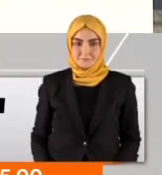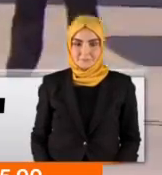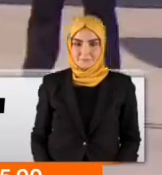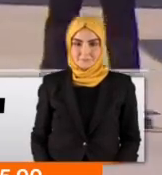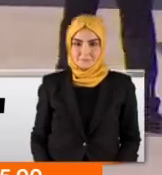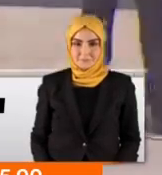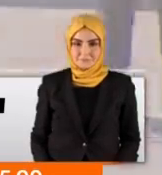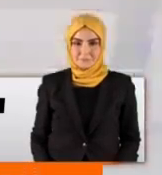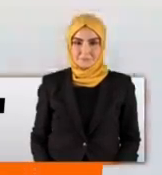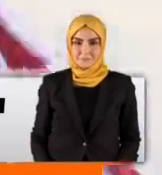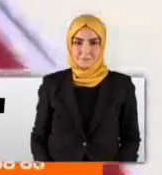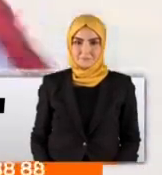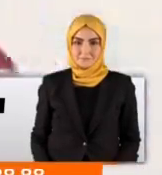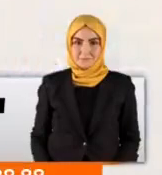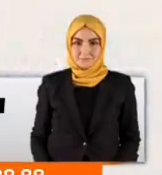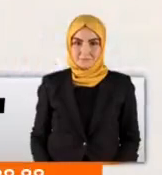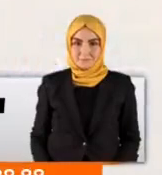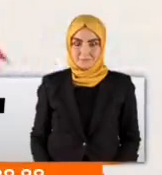inancındayız.